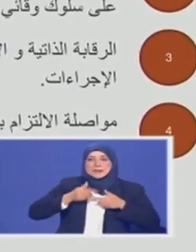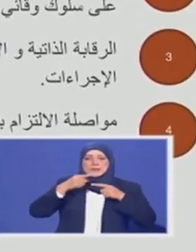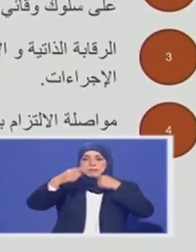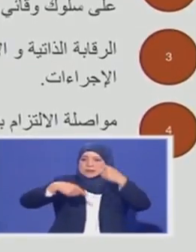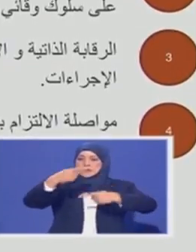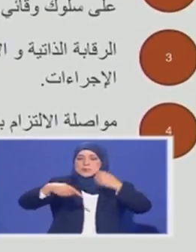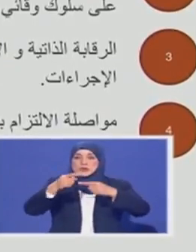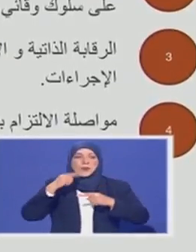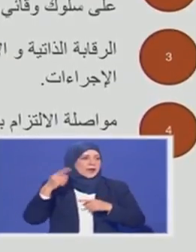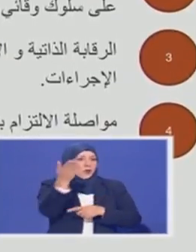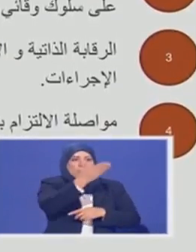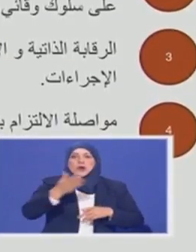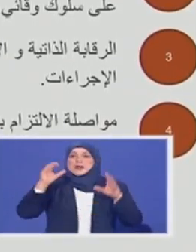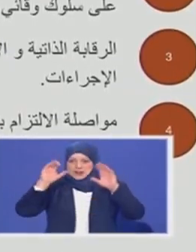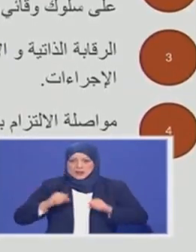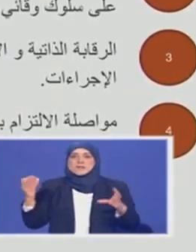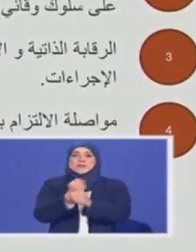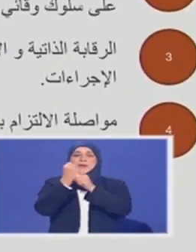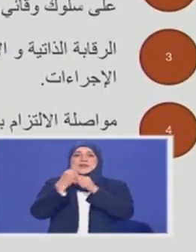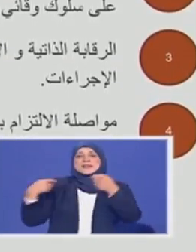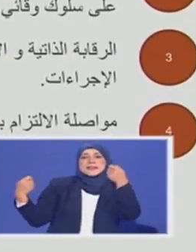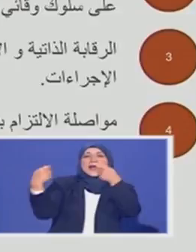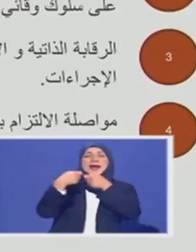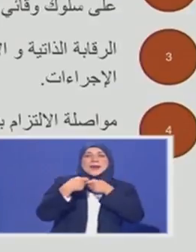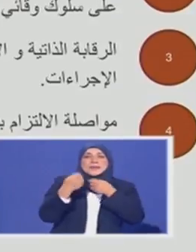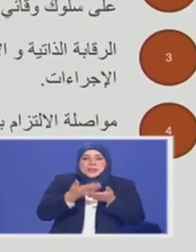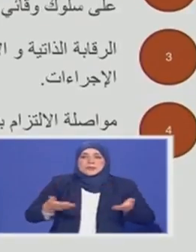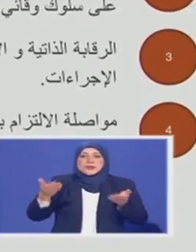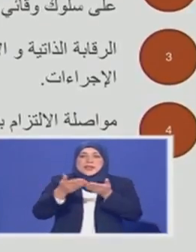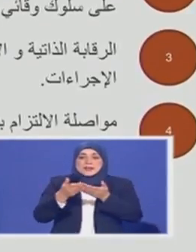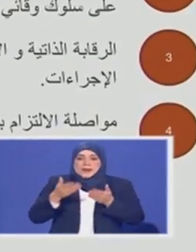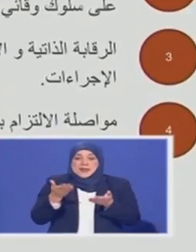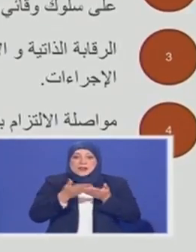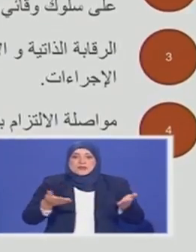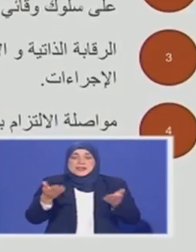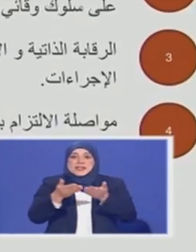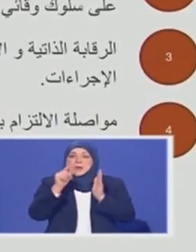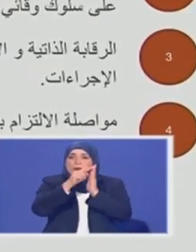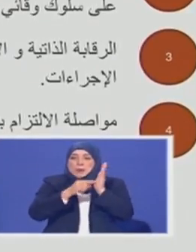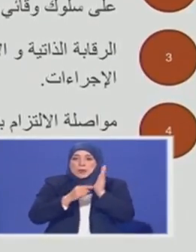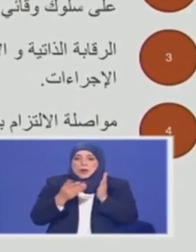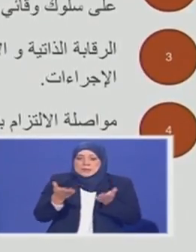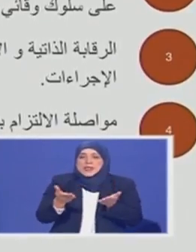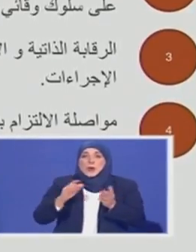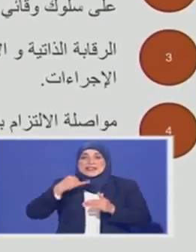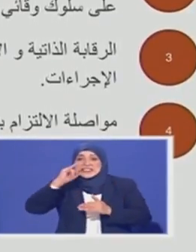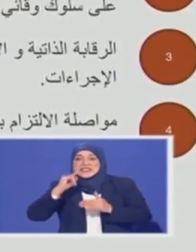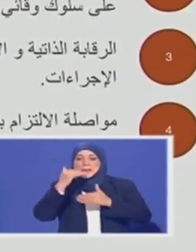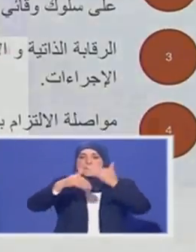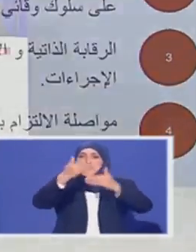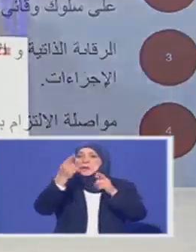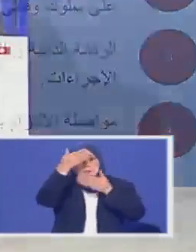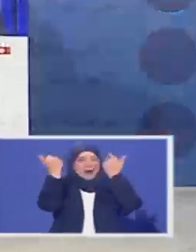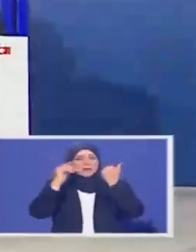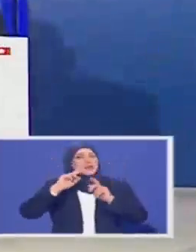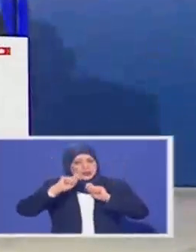على التاقلم في كل مرحله كما قلنا راهو المراحل هذوما مبدئيه ومعناها الهدف هو